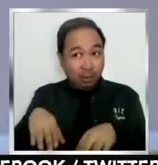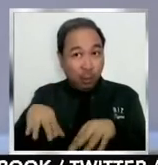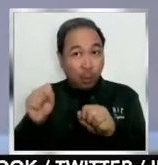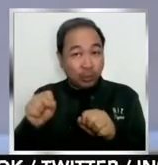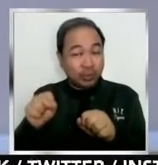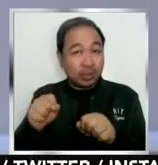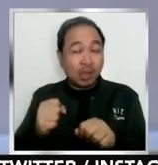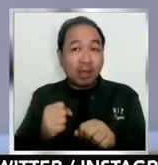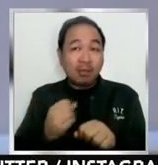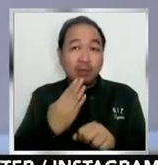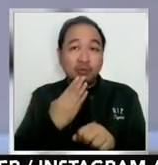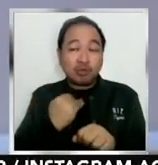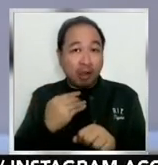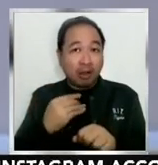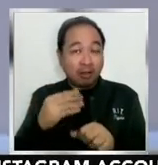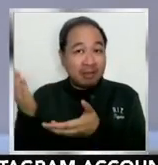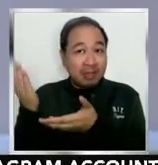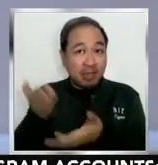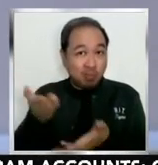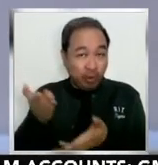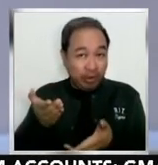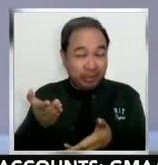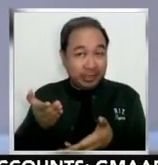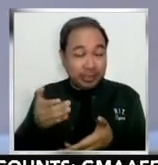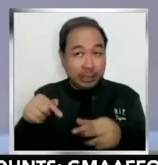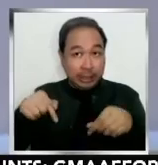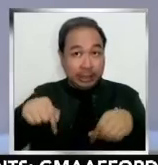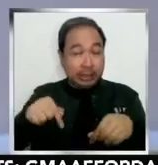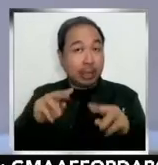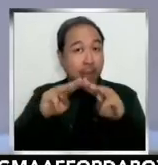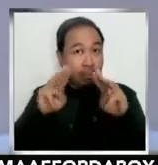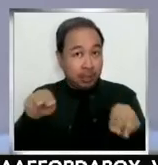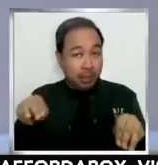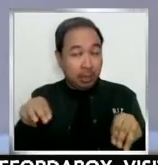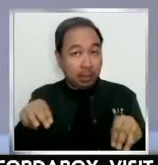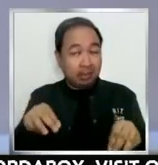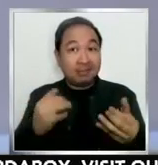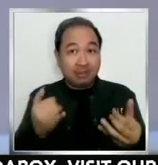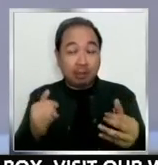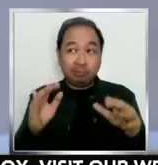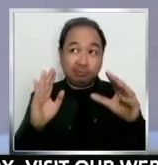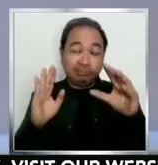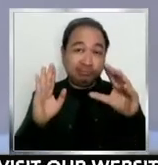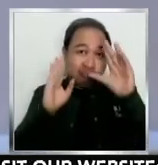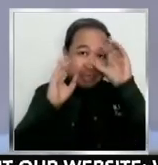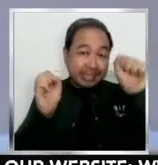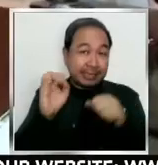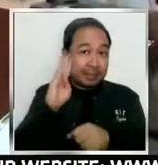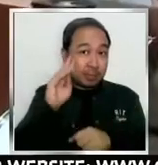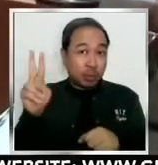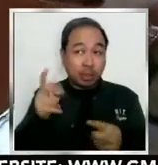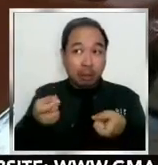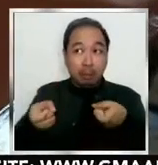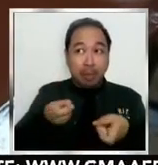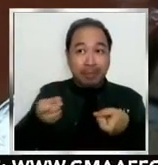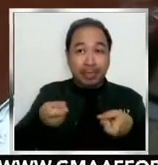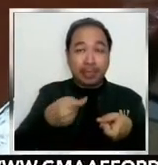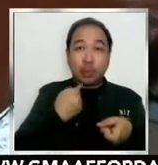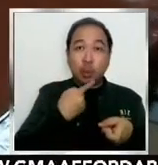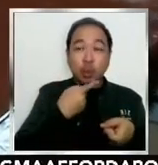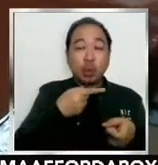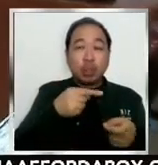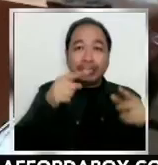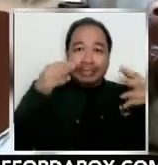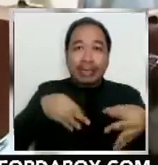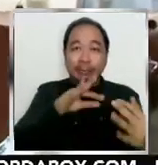the president being manipulated by his underlings who handpicked the importers? Sinisika pa